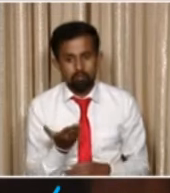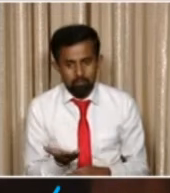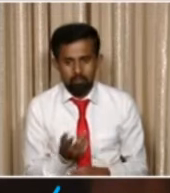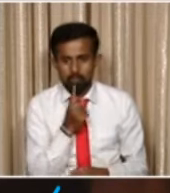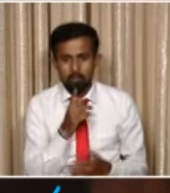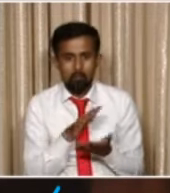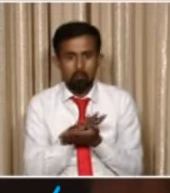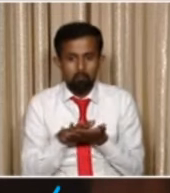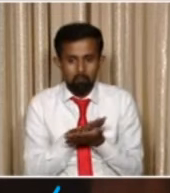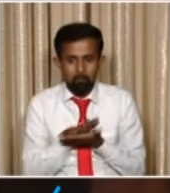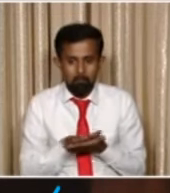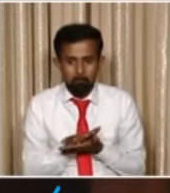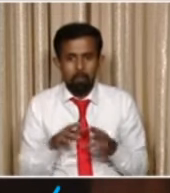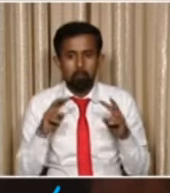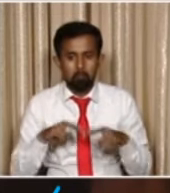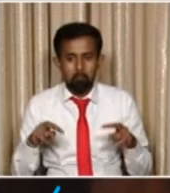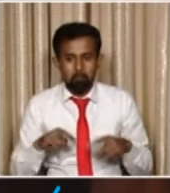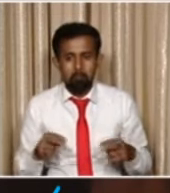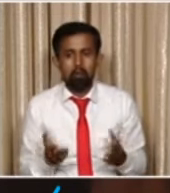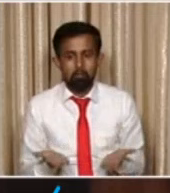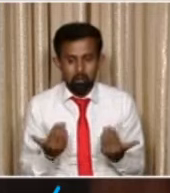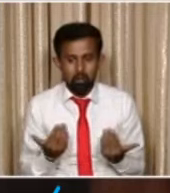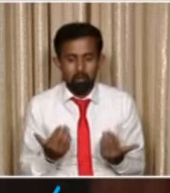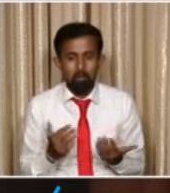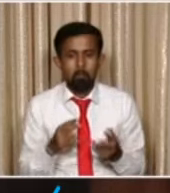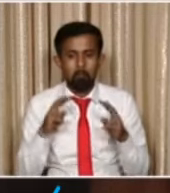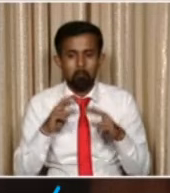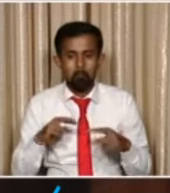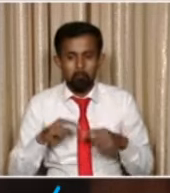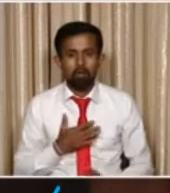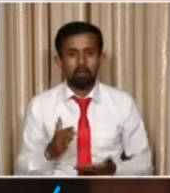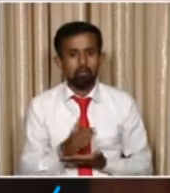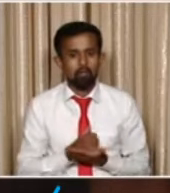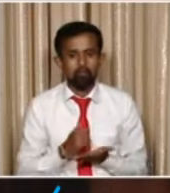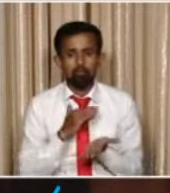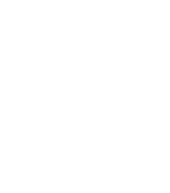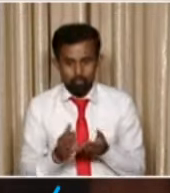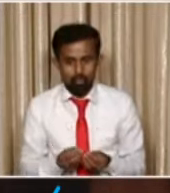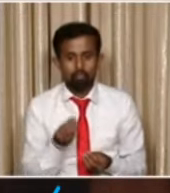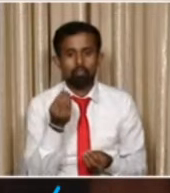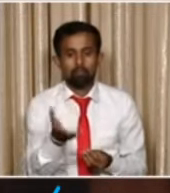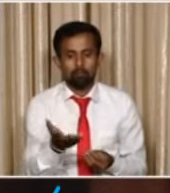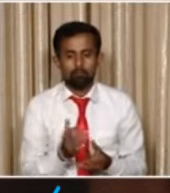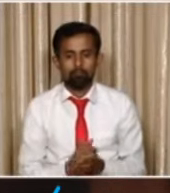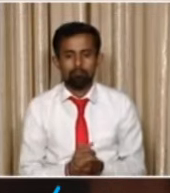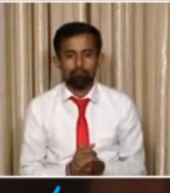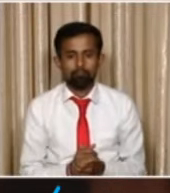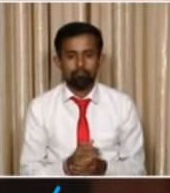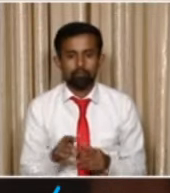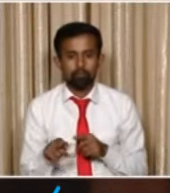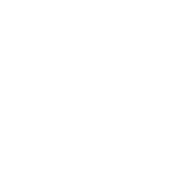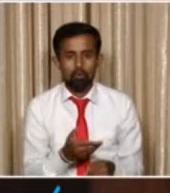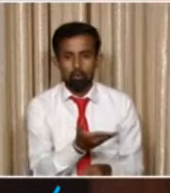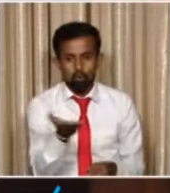நடத்துங்கள். நான் நிச்சயமாக அந்த விசாரணைக்கு ஒத்துழைப்பு வழங்குவதற்கு தயாராக இருக்கிறேன் என்று. அதேபோன்று உங்களுக்கு தெரியும், இந்த